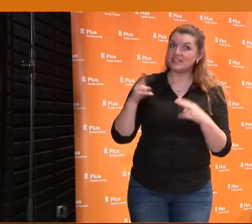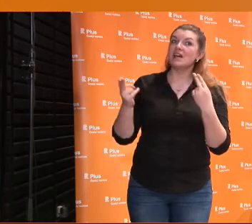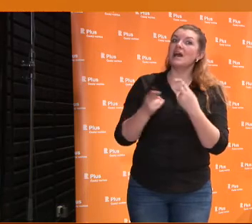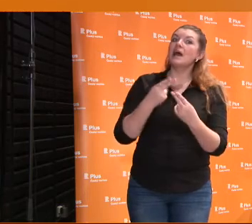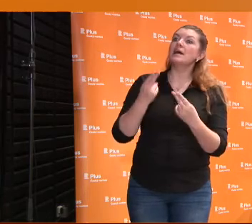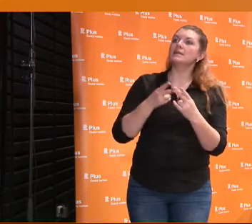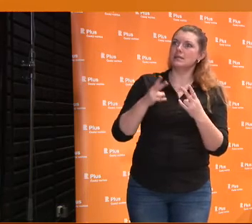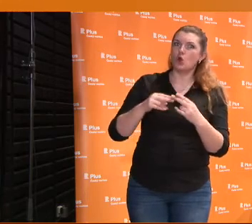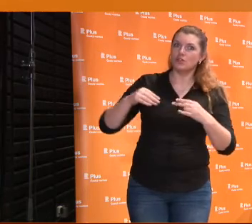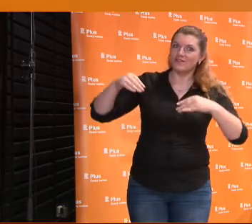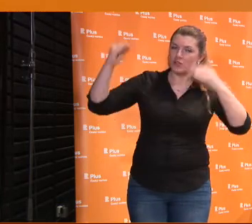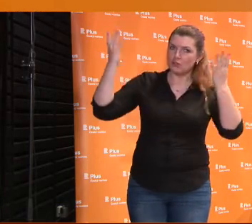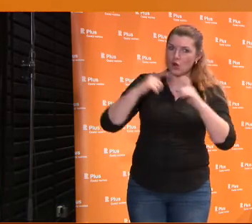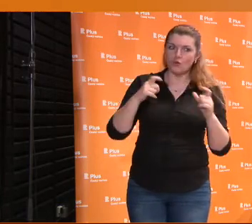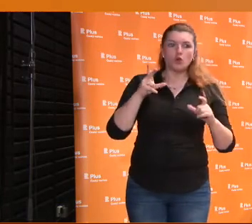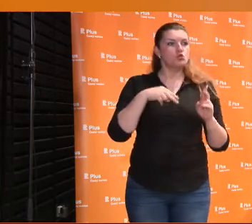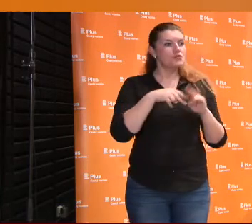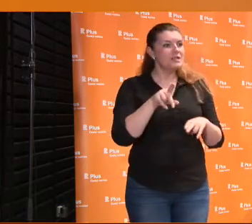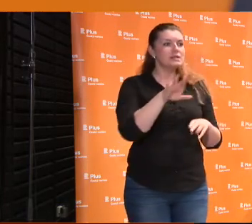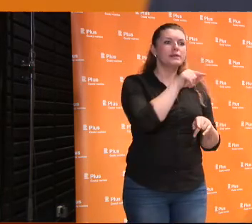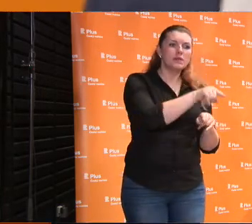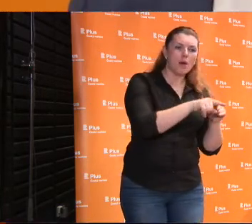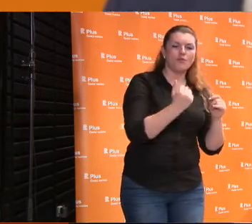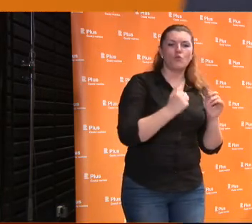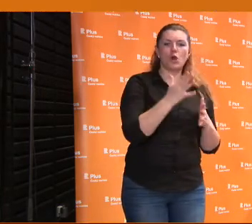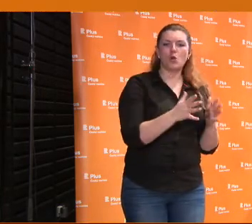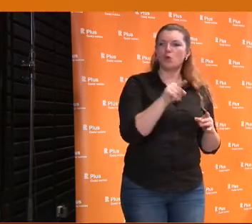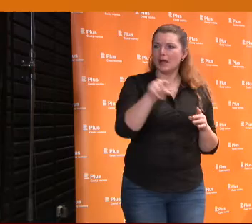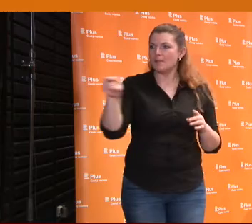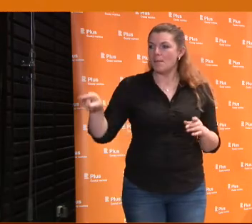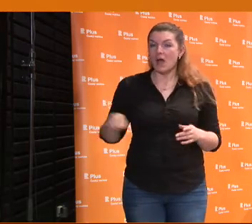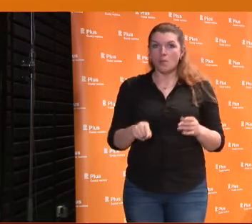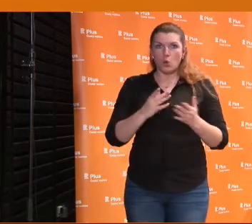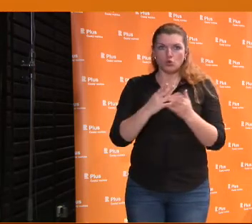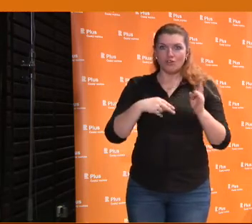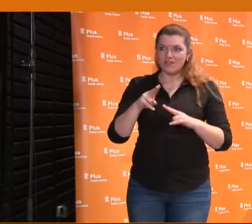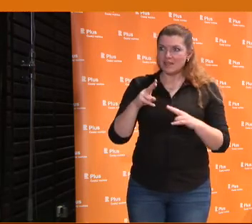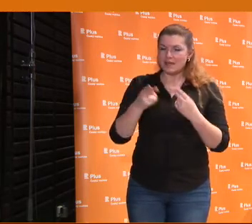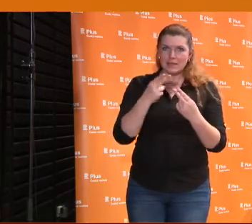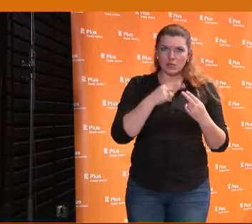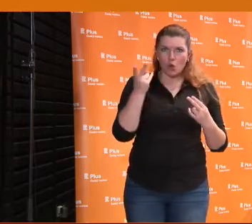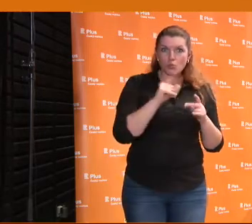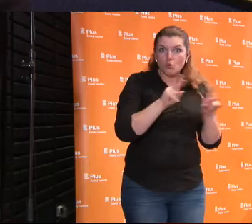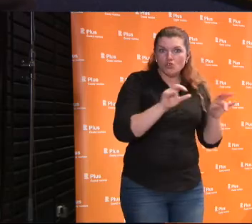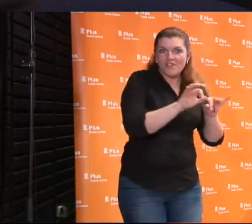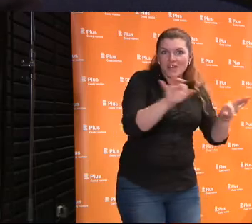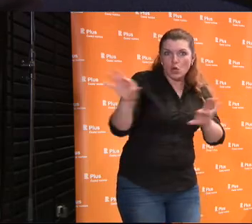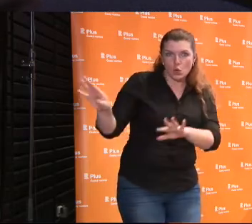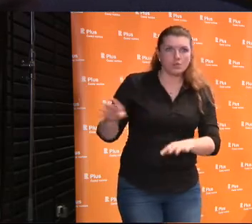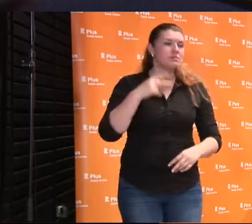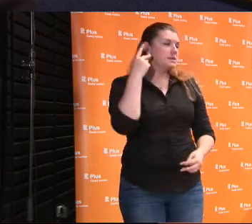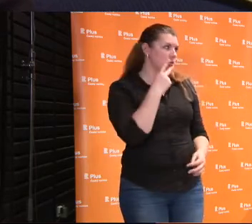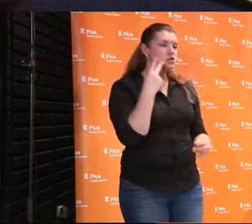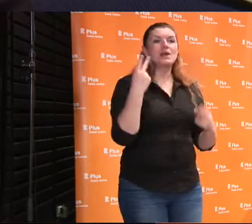prostě více oblastí, kde budou fungovat roboti nebo počítače, tak více oblastí bude napadnutelných? Samozřejmě to riziko